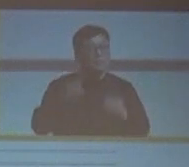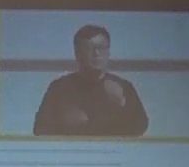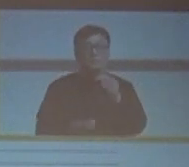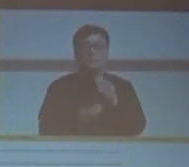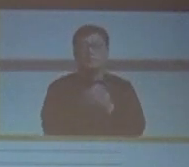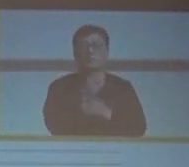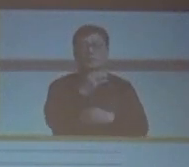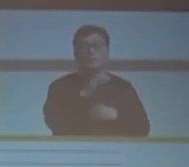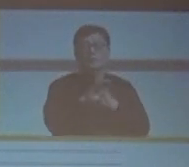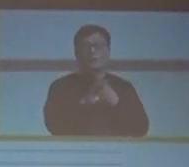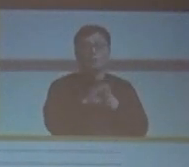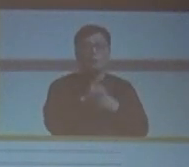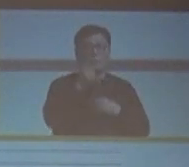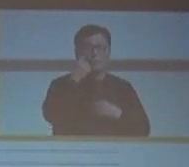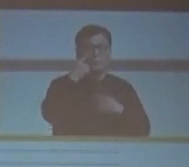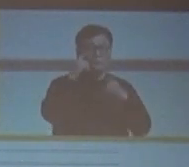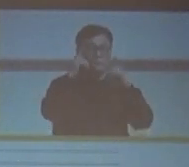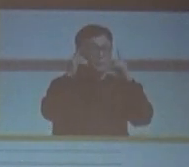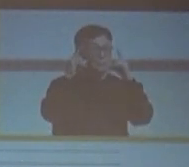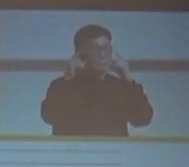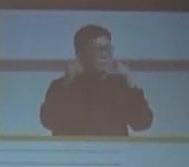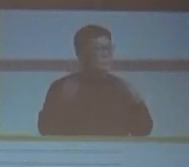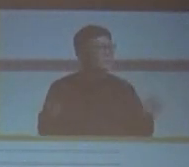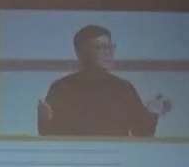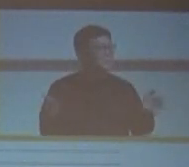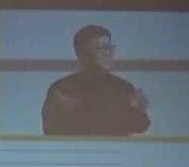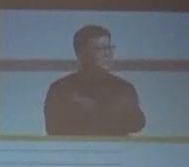사진이고 네 편집될 것 같은데.